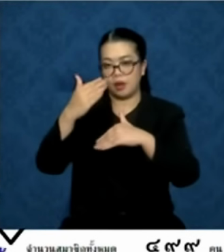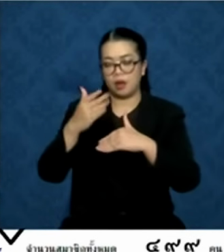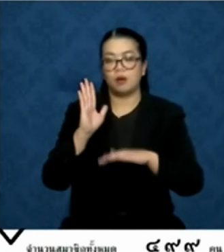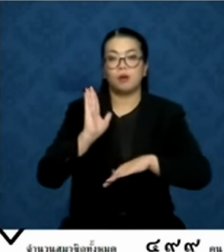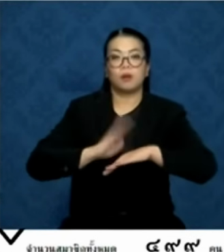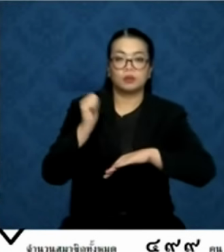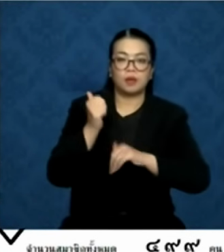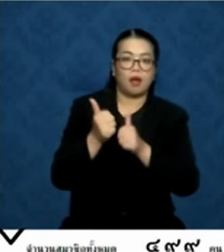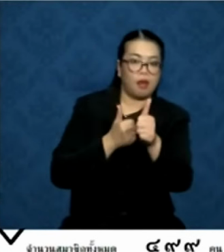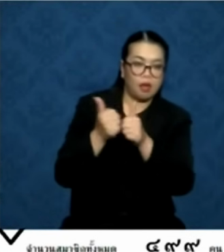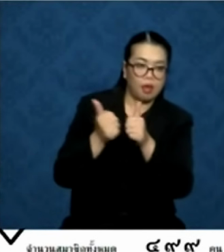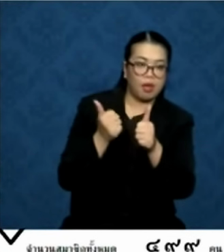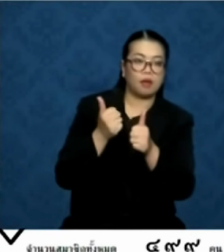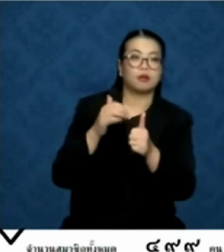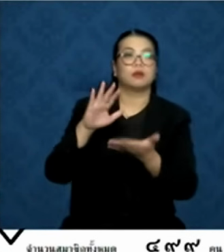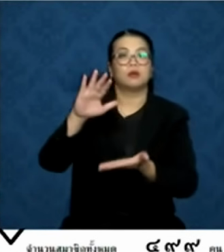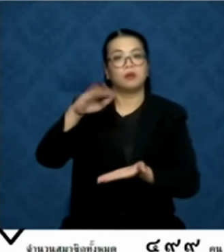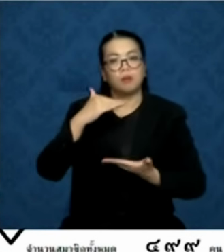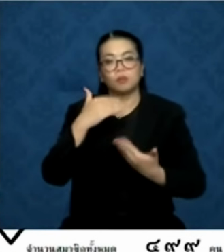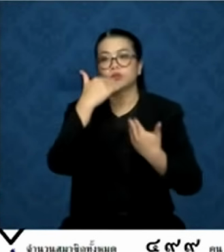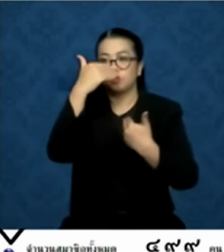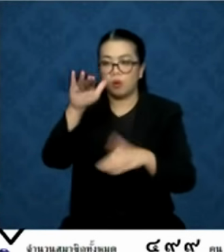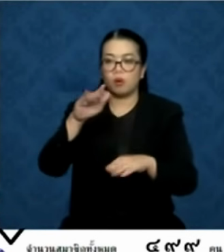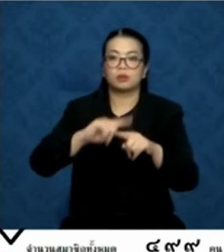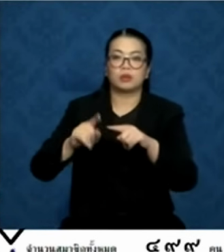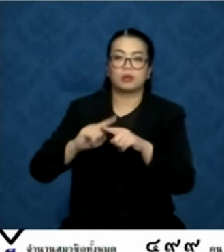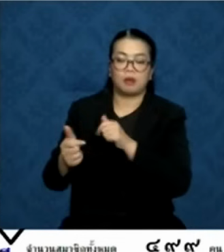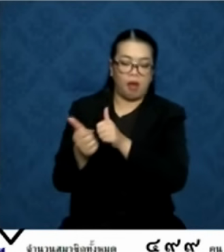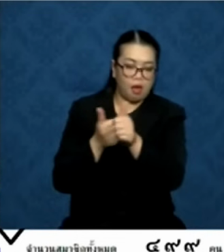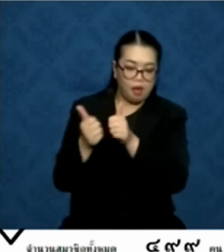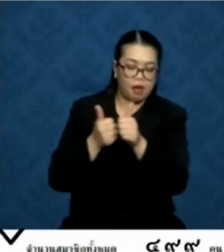สามารถในการแข่งขันในทุกด้านให้มี